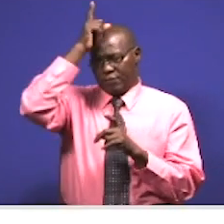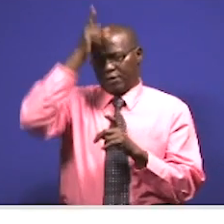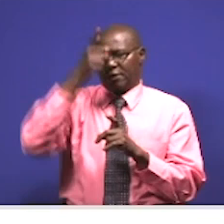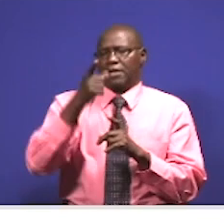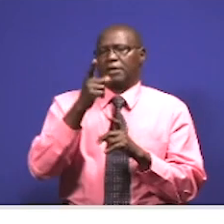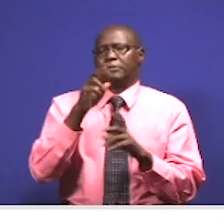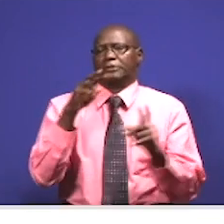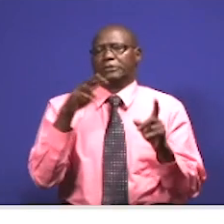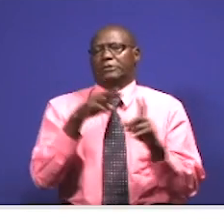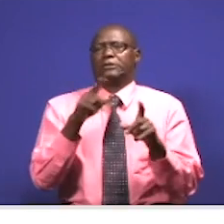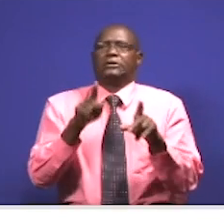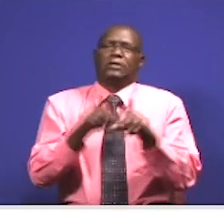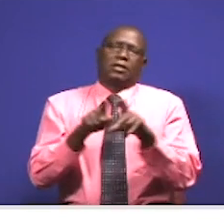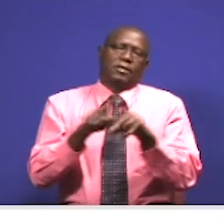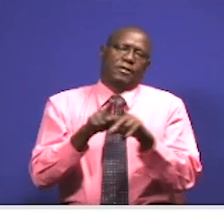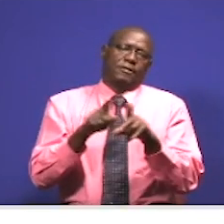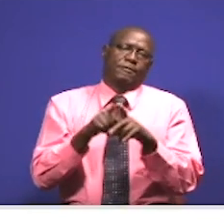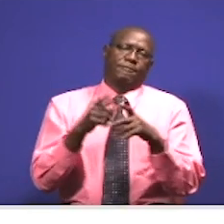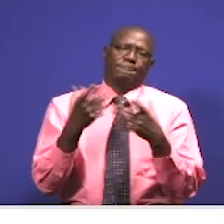kama umefanywa